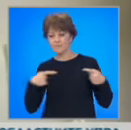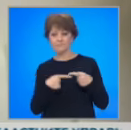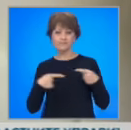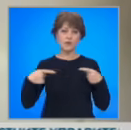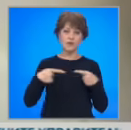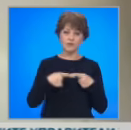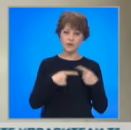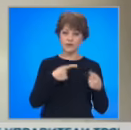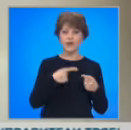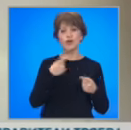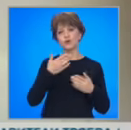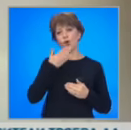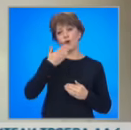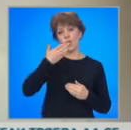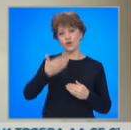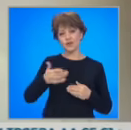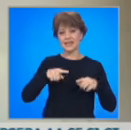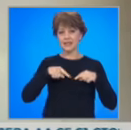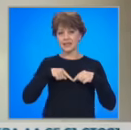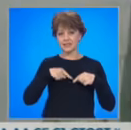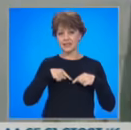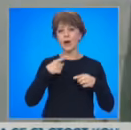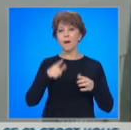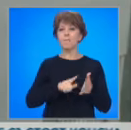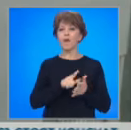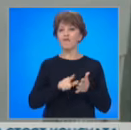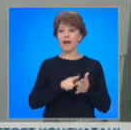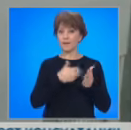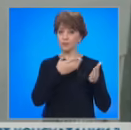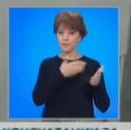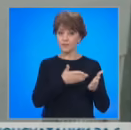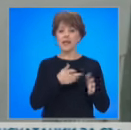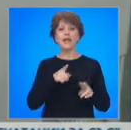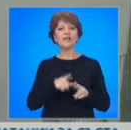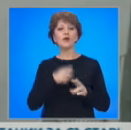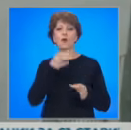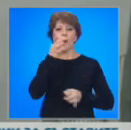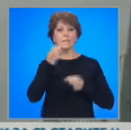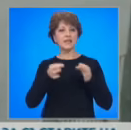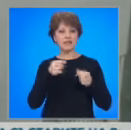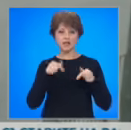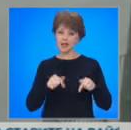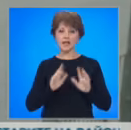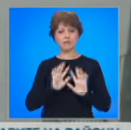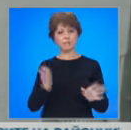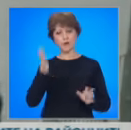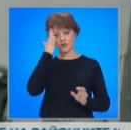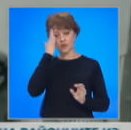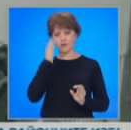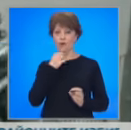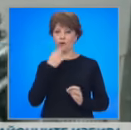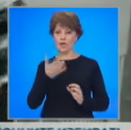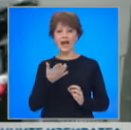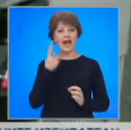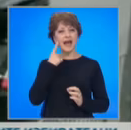прочете показанията на свидетеля, дадени по време на разследването пред съдия. Иванов обаче обясни, че днес е по-конкретен, а в дните след